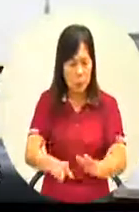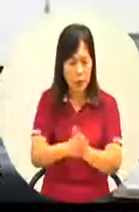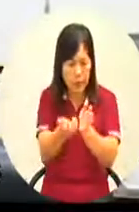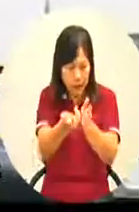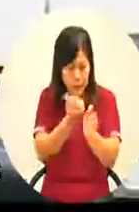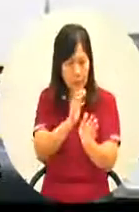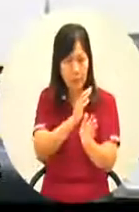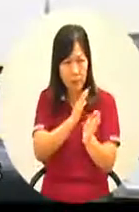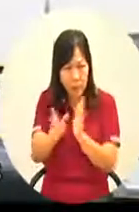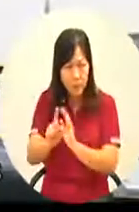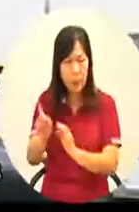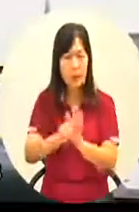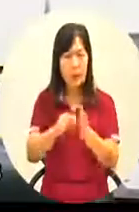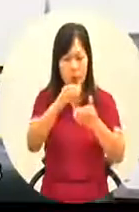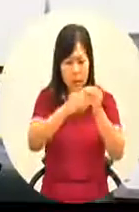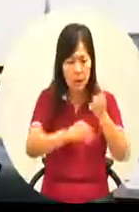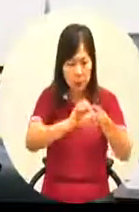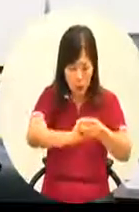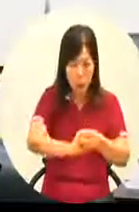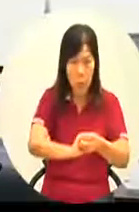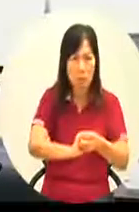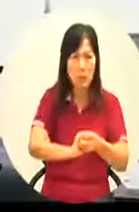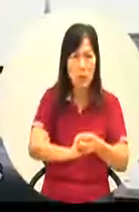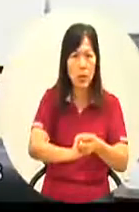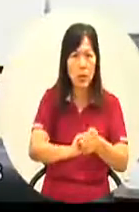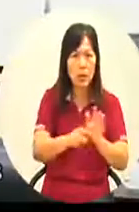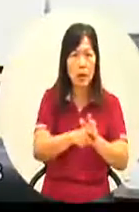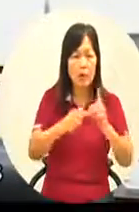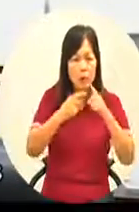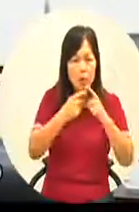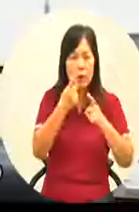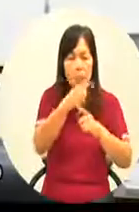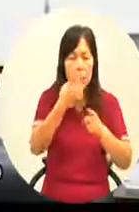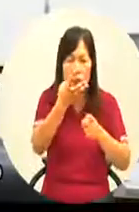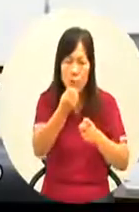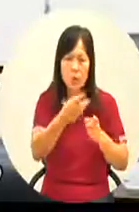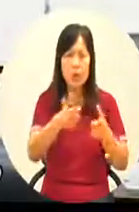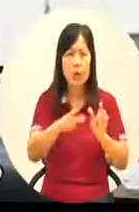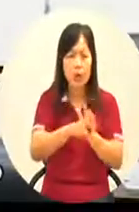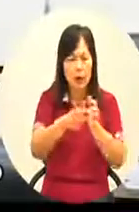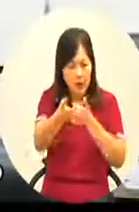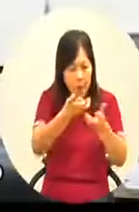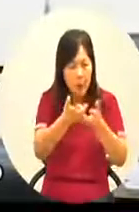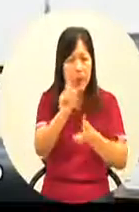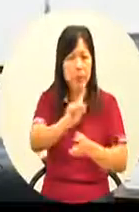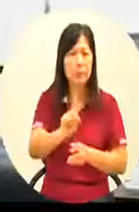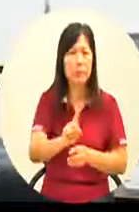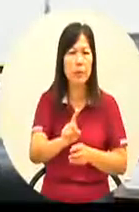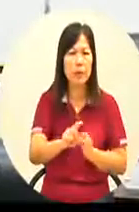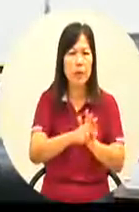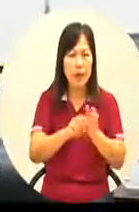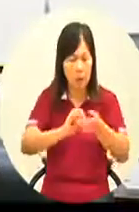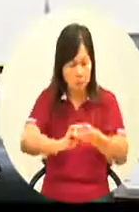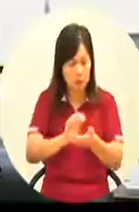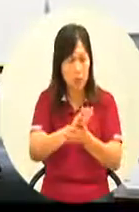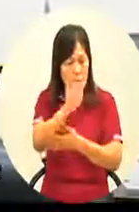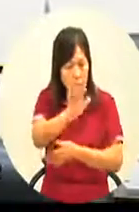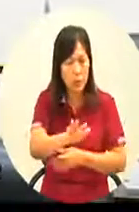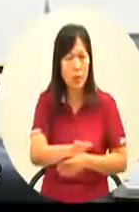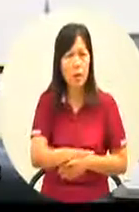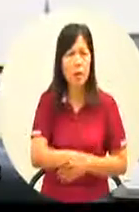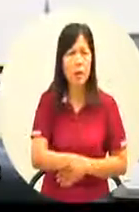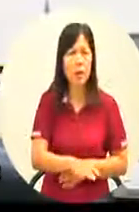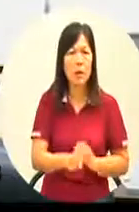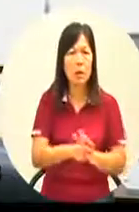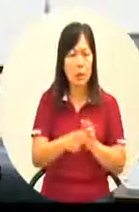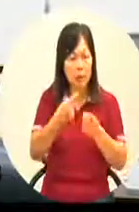的该怎么原则定出来，不是只 有 定人口多少，哦，怎么划，而且定了出来之后。我